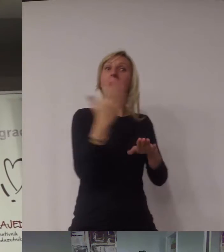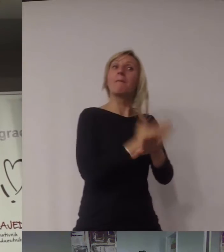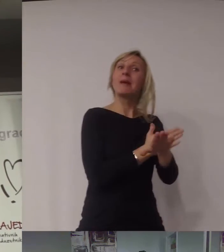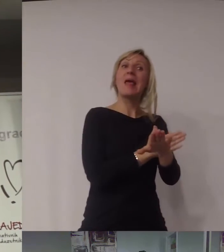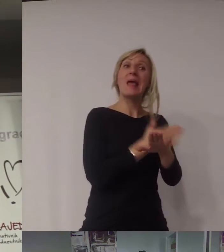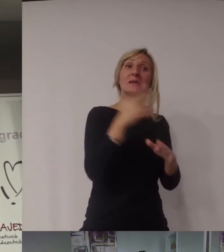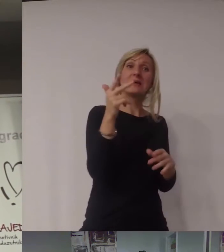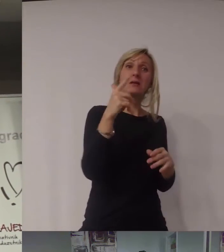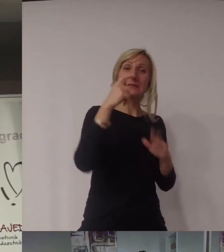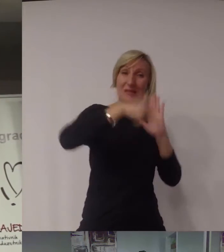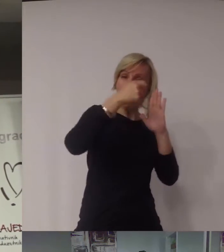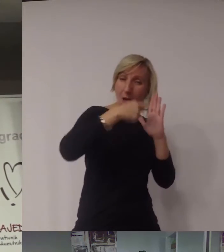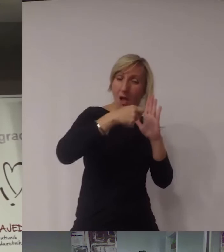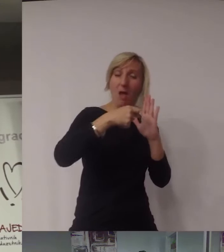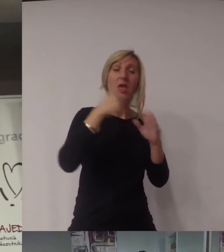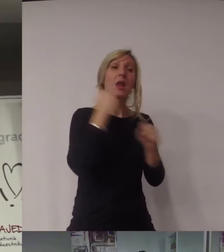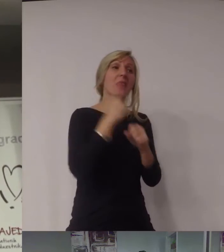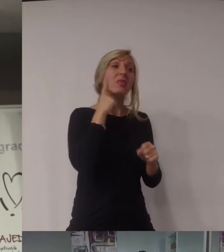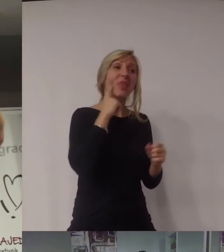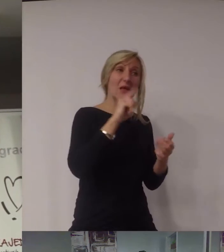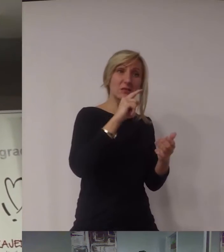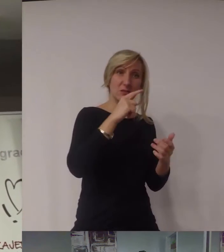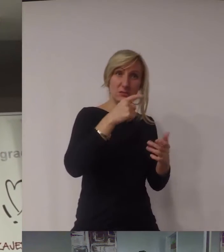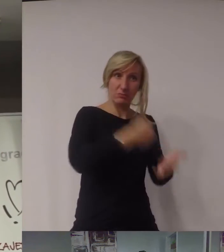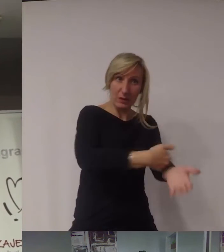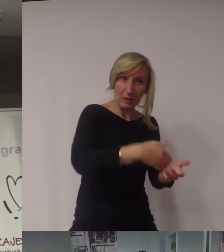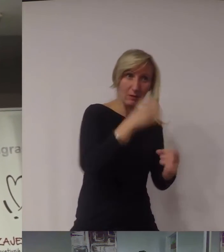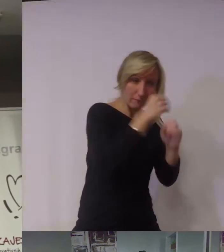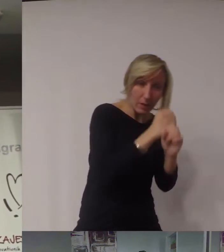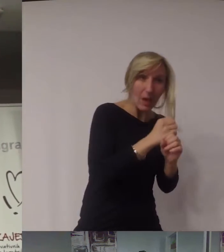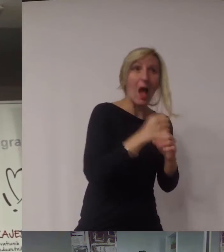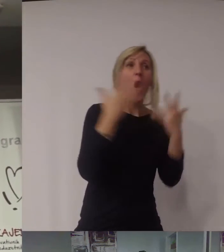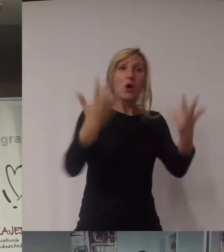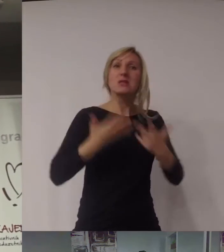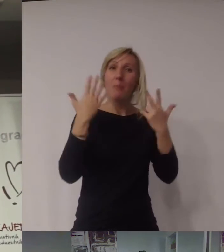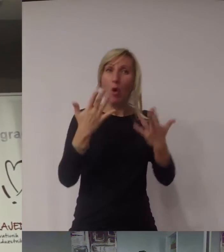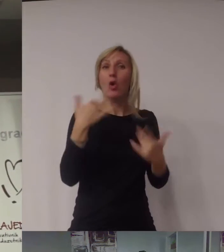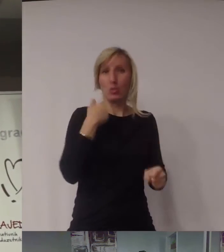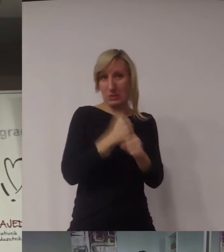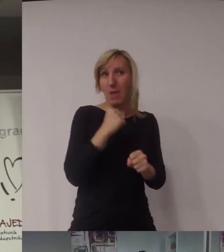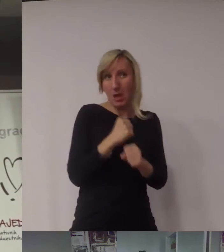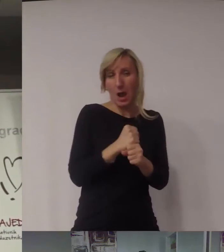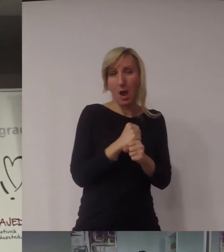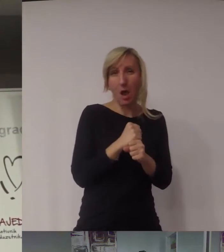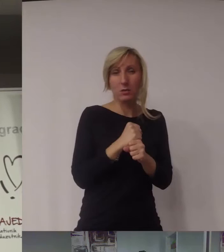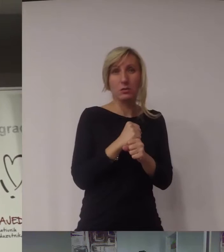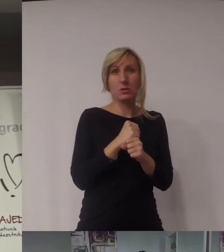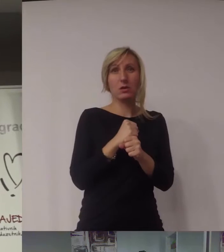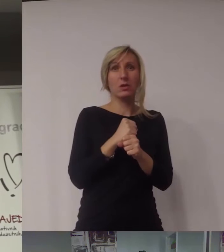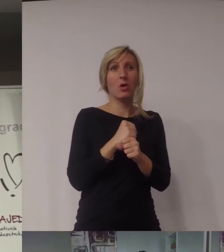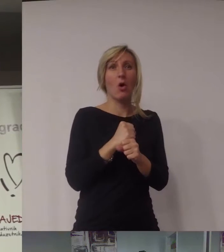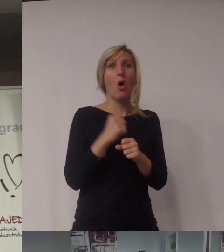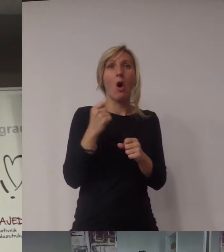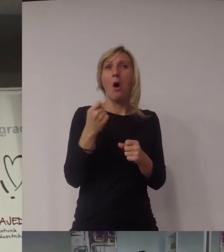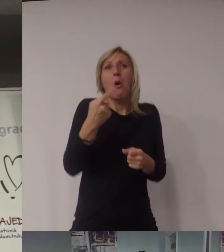rade testiranja. I tako 8 dugih godina, koliko god to bilo na očigled ljudima